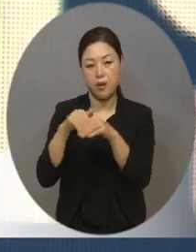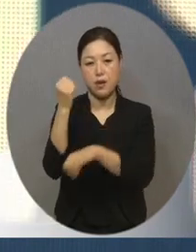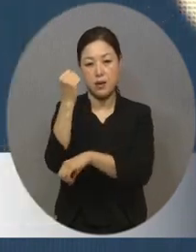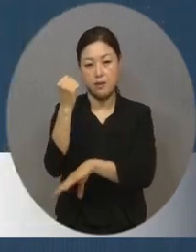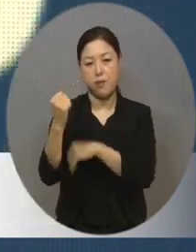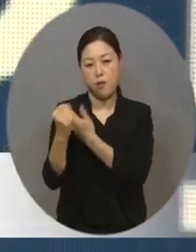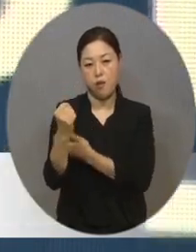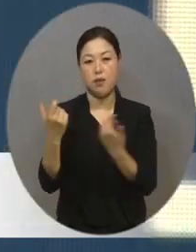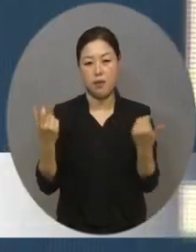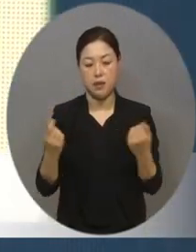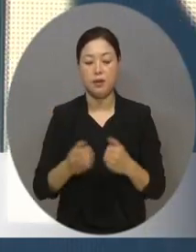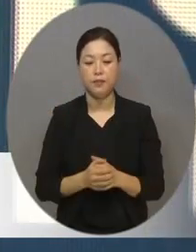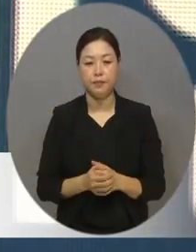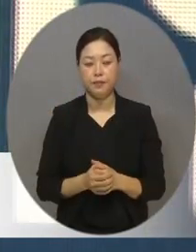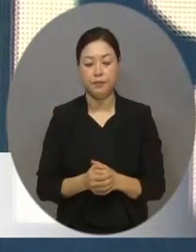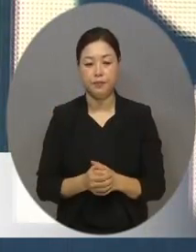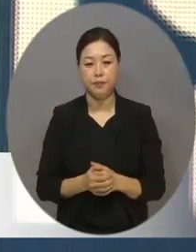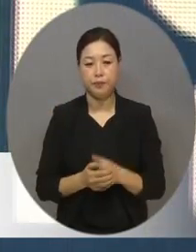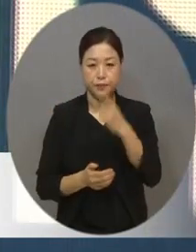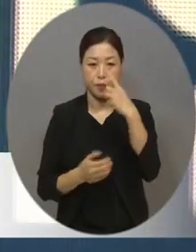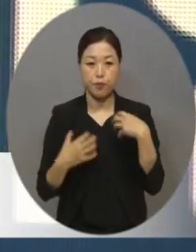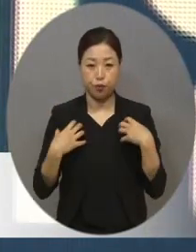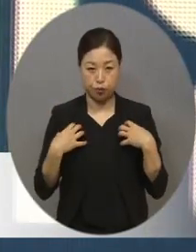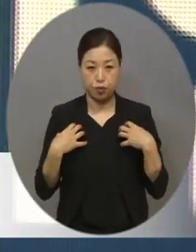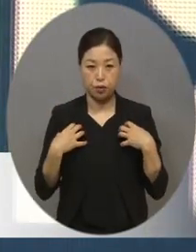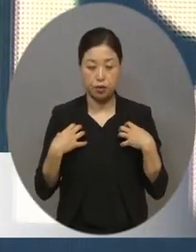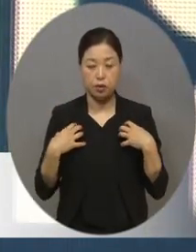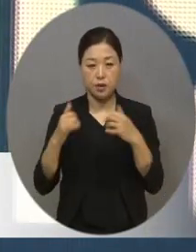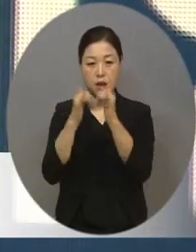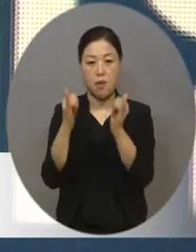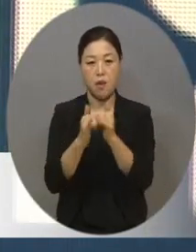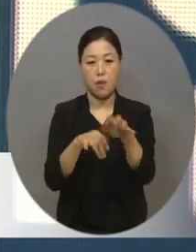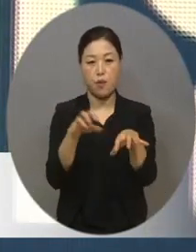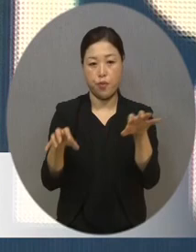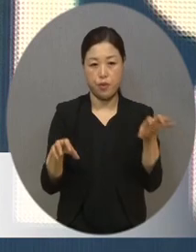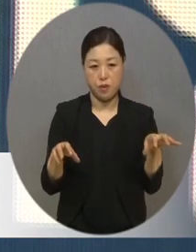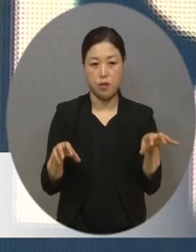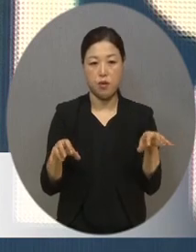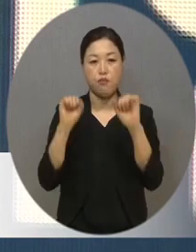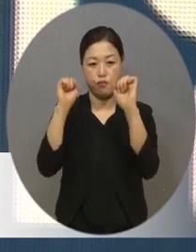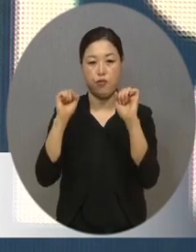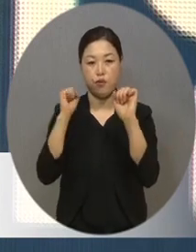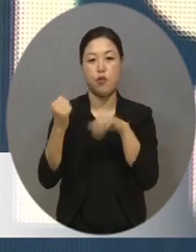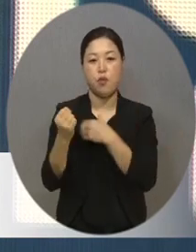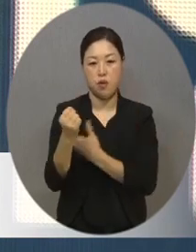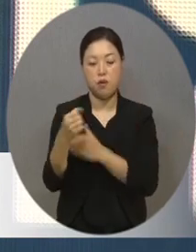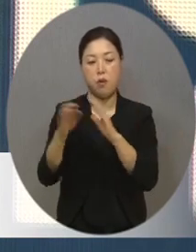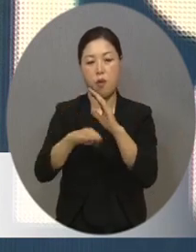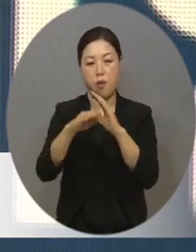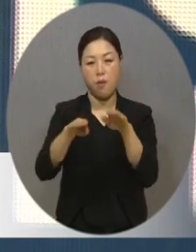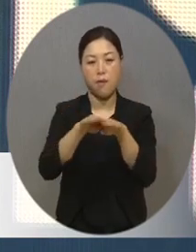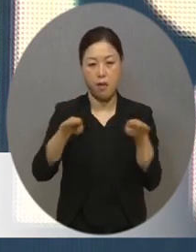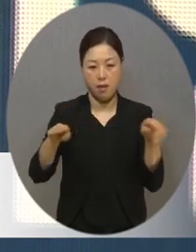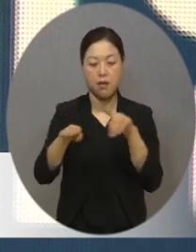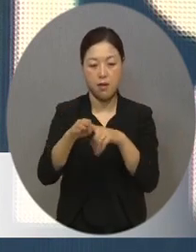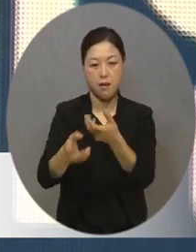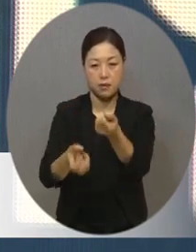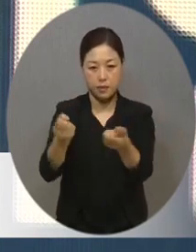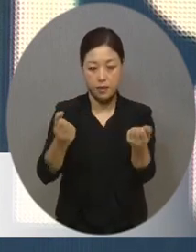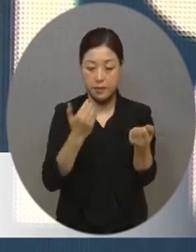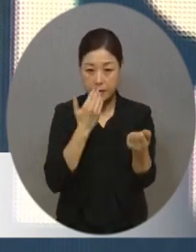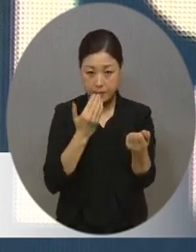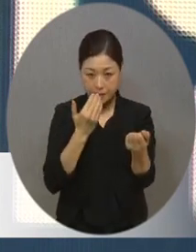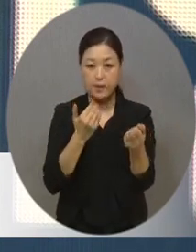기본권입니다. 정부는 우리 사회 누구나 스포츠 권리를 공정하게 누릴 수 있도록